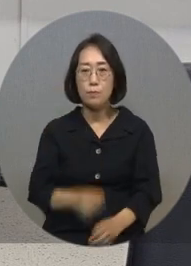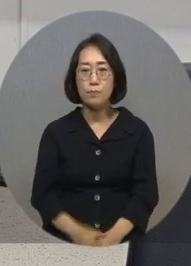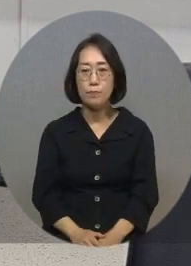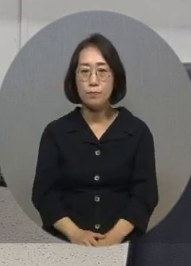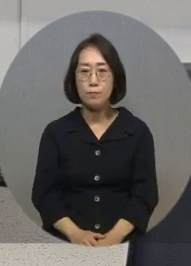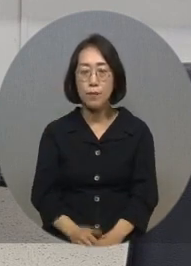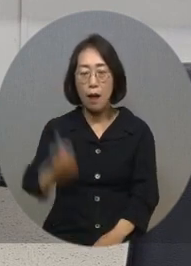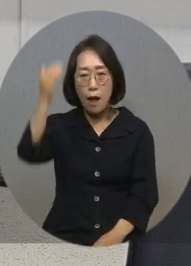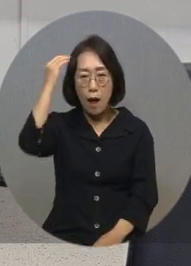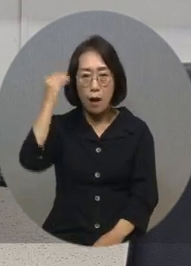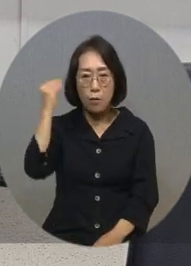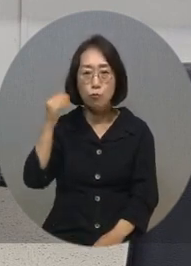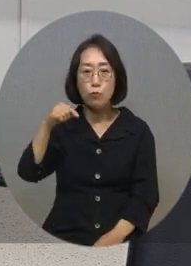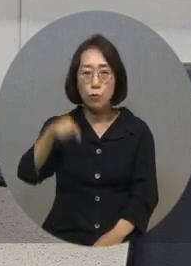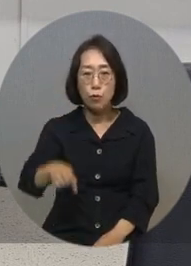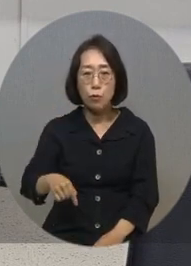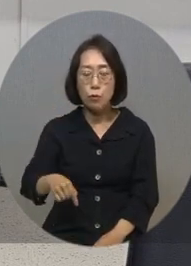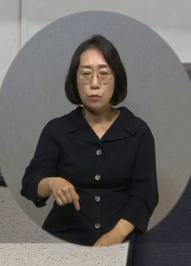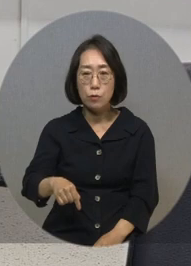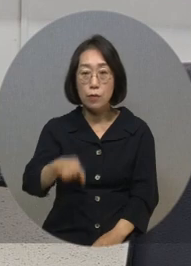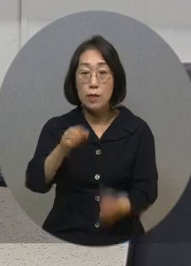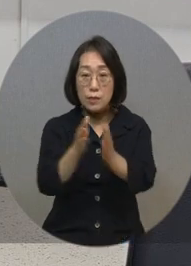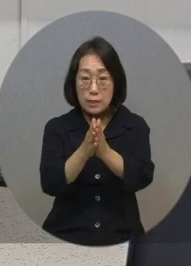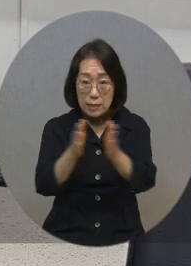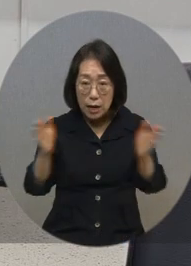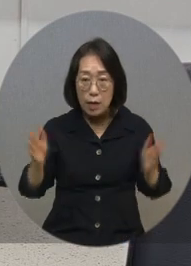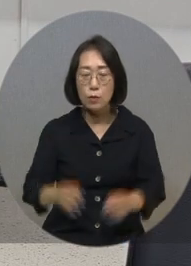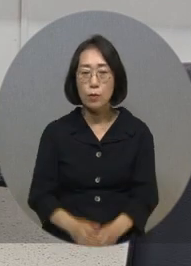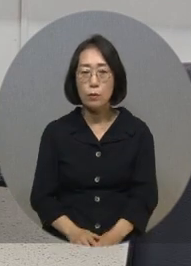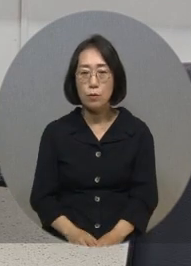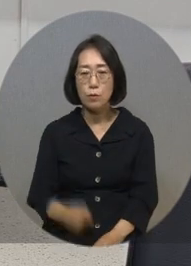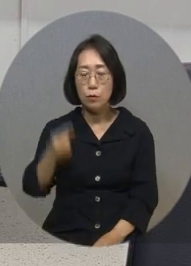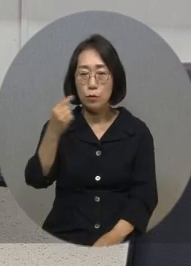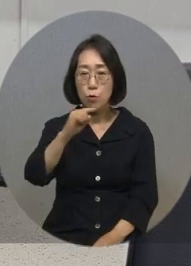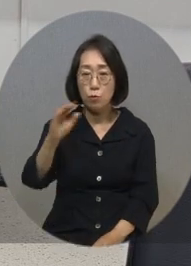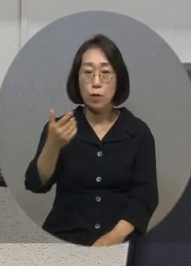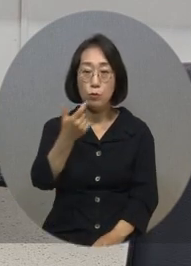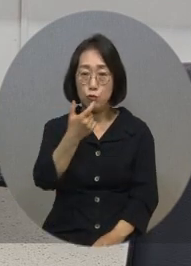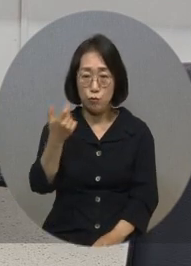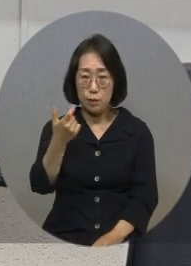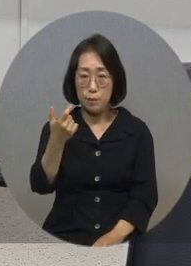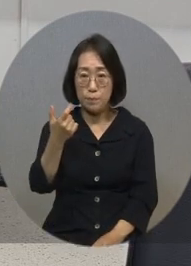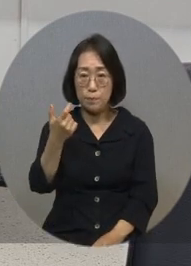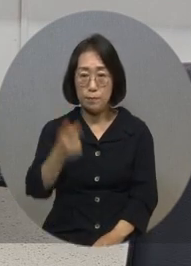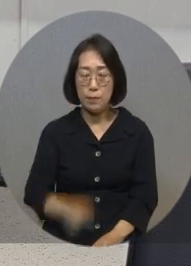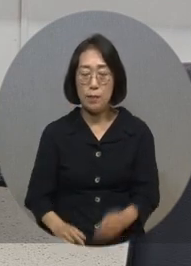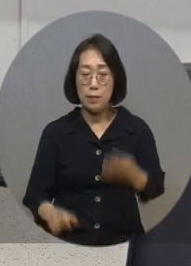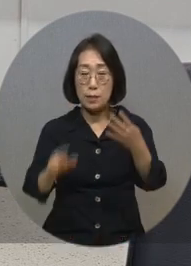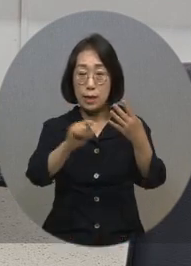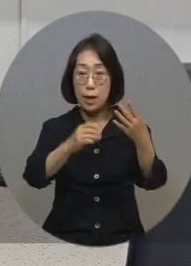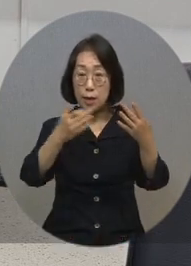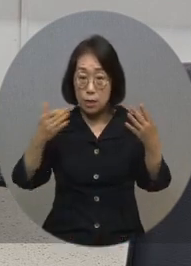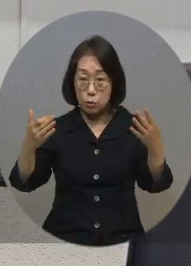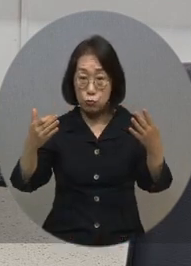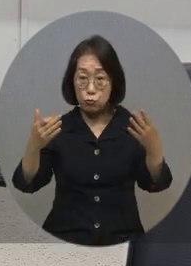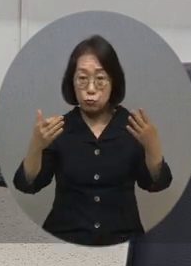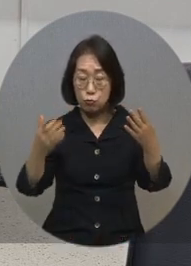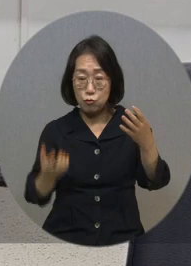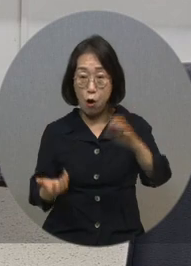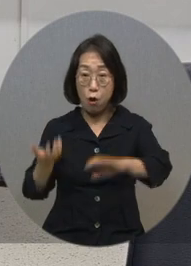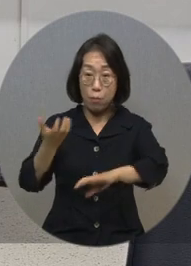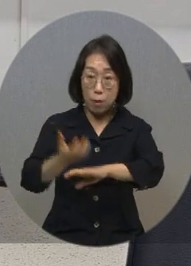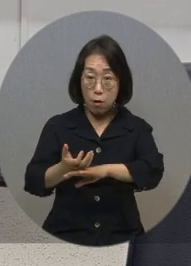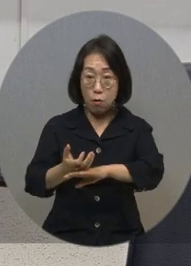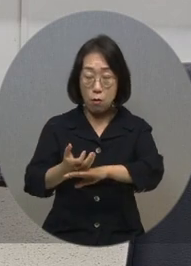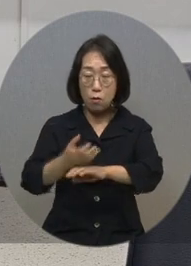우리나라에서 이제 헌혈이 이제 시작된 것은 어 1960년 그 419 혁명 당시에 그